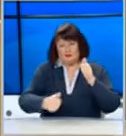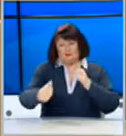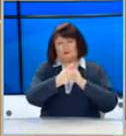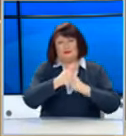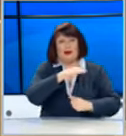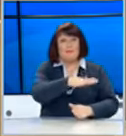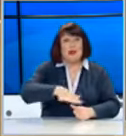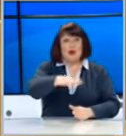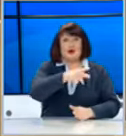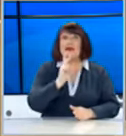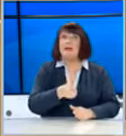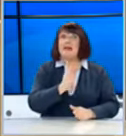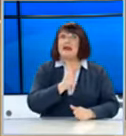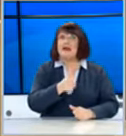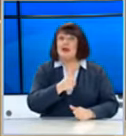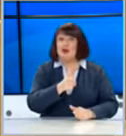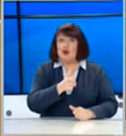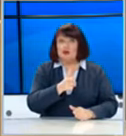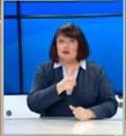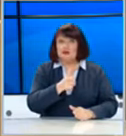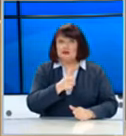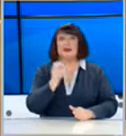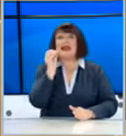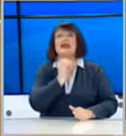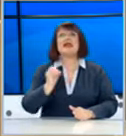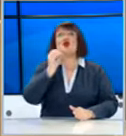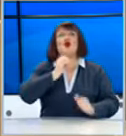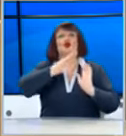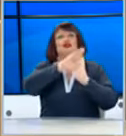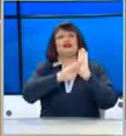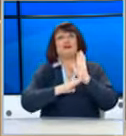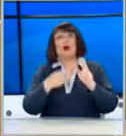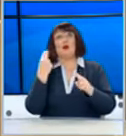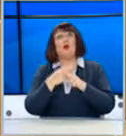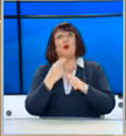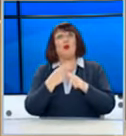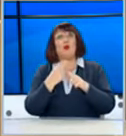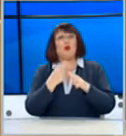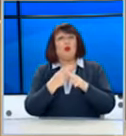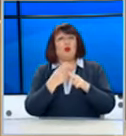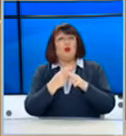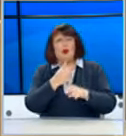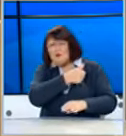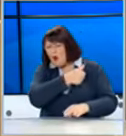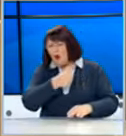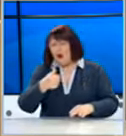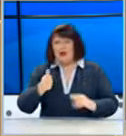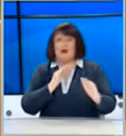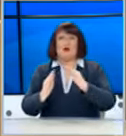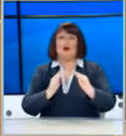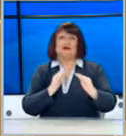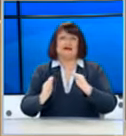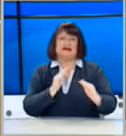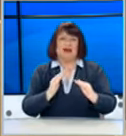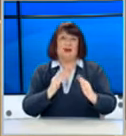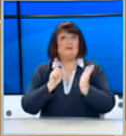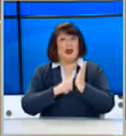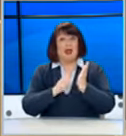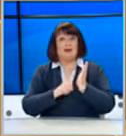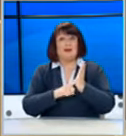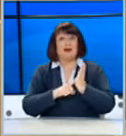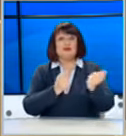περιοχών υψηλού κινδύνου και οικοσυστημάτων υψηλής αξίας μοναδικότητας, υιοθέτηση ενός τριπτύχου για τη